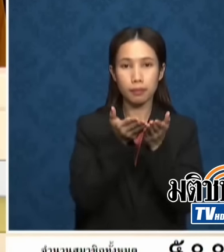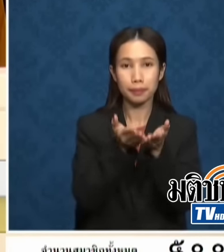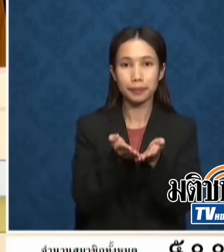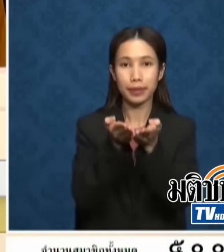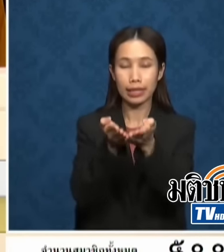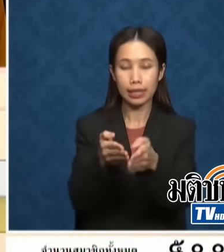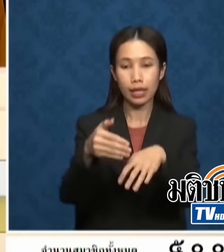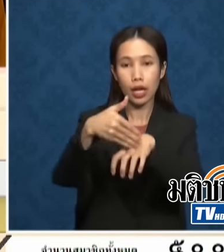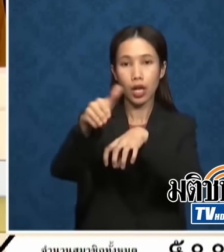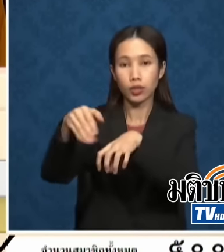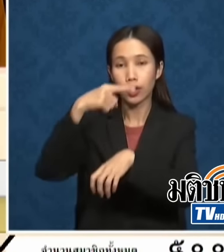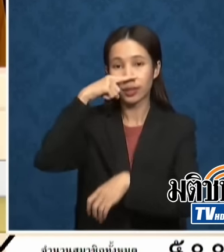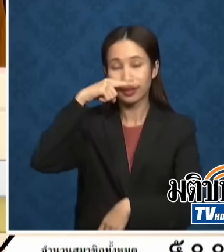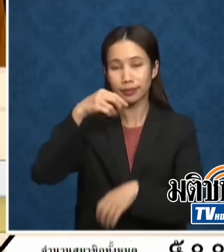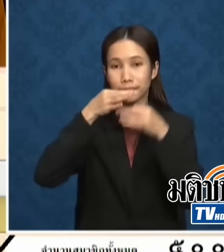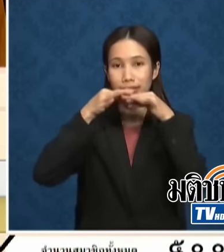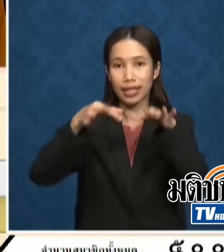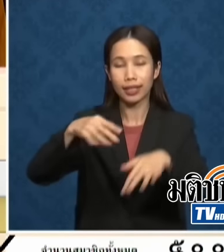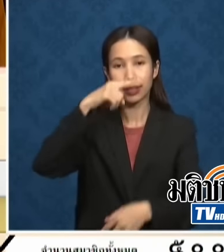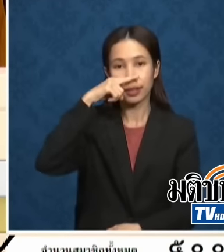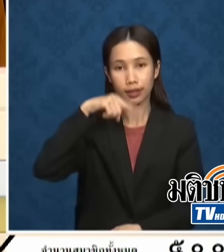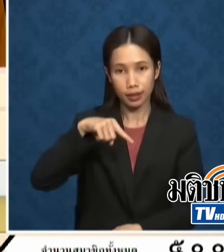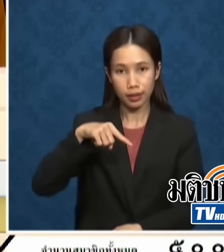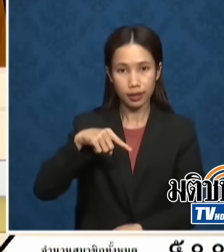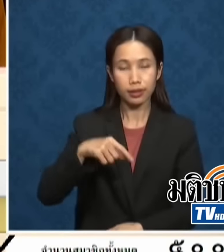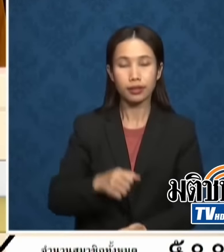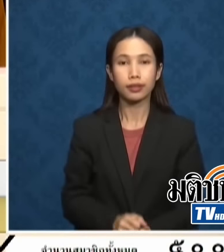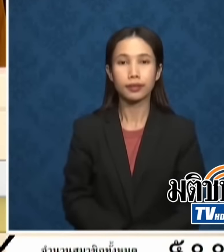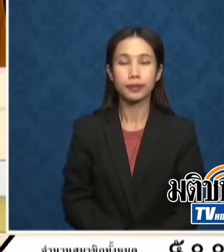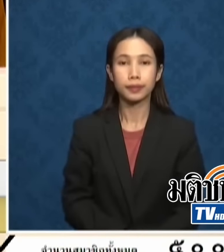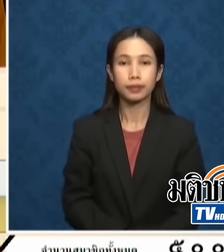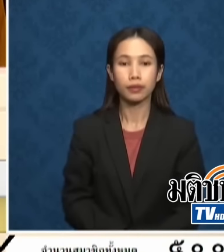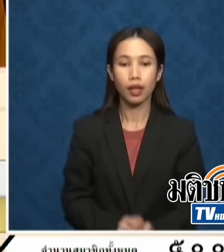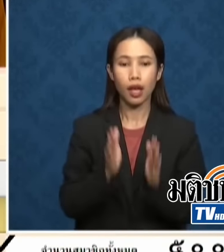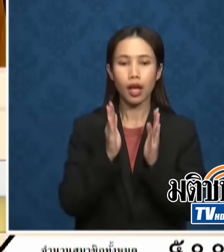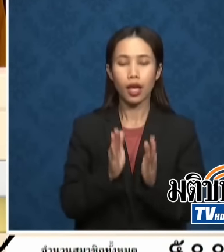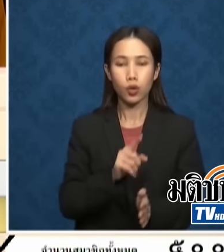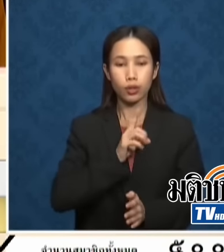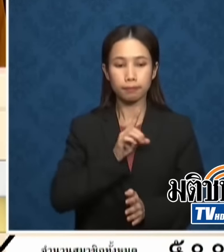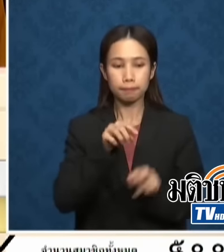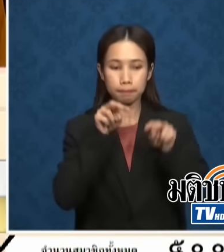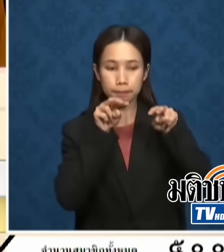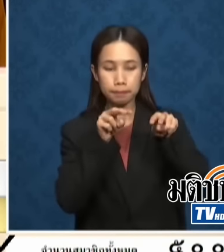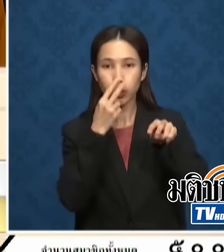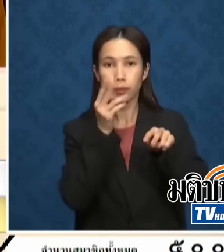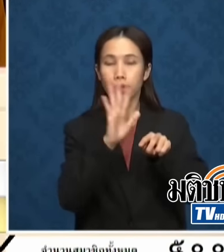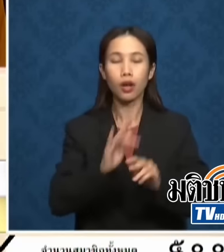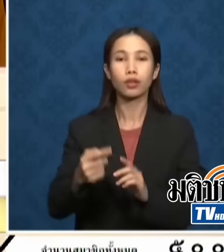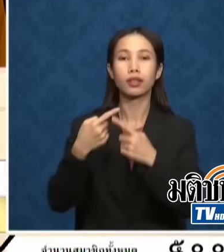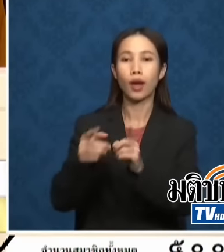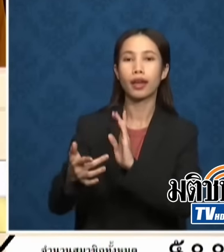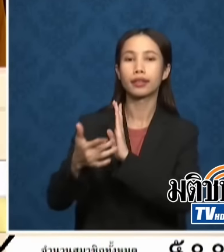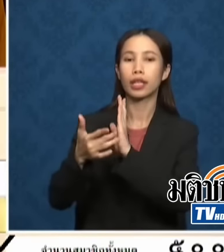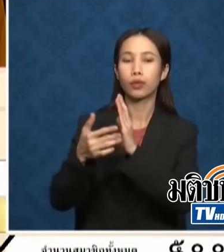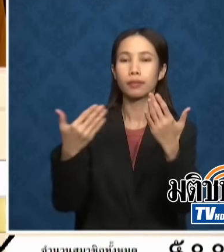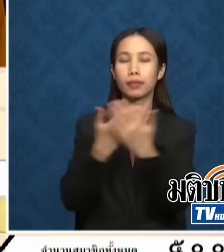ทยนอกน้ำนอกน่านน้ำได้นอกจากการใช้คนเป็นผู้สังเกตการเพื่อรองรับเทคโนโลยี